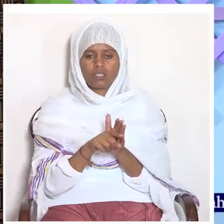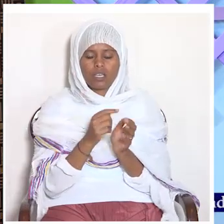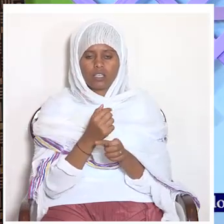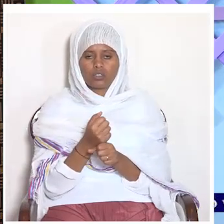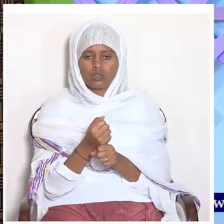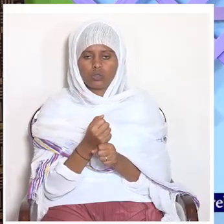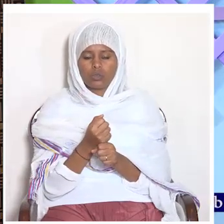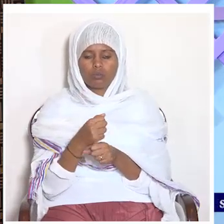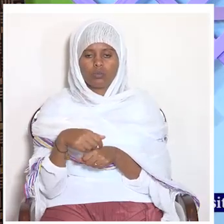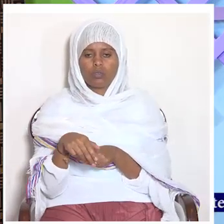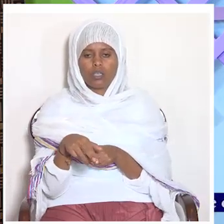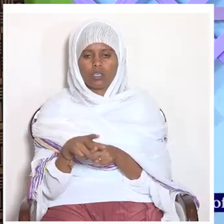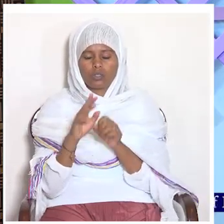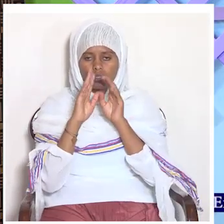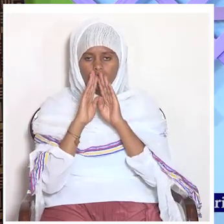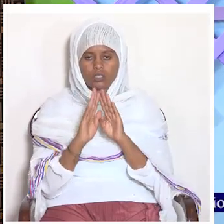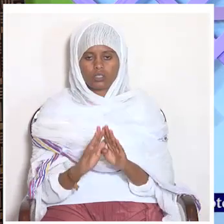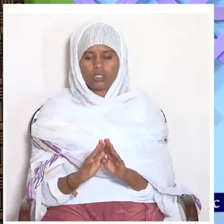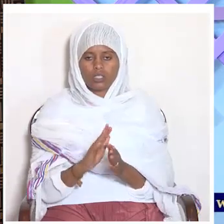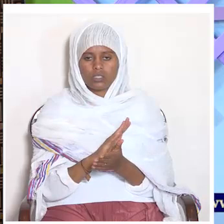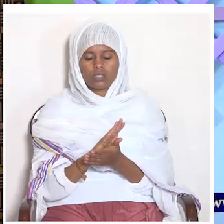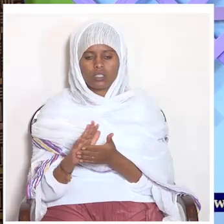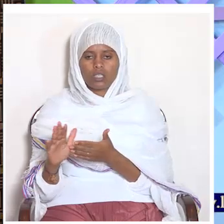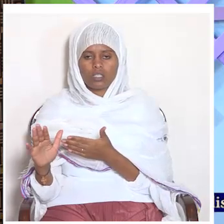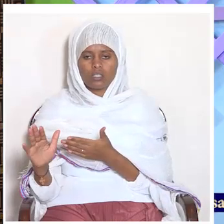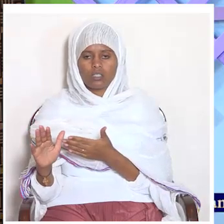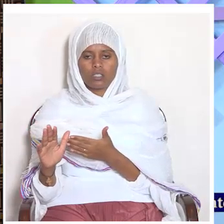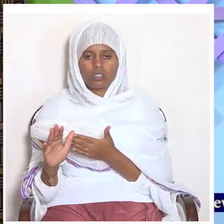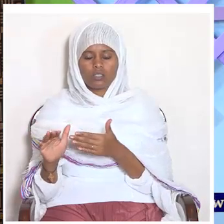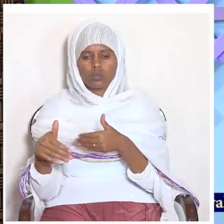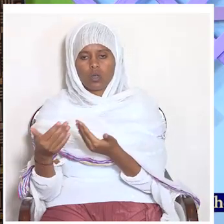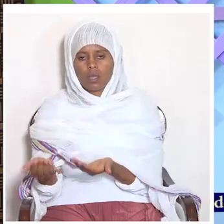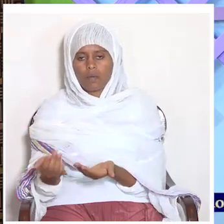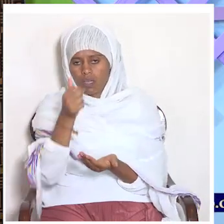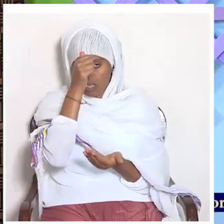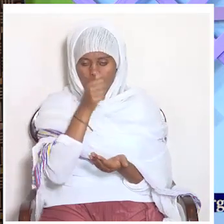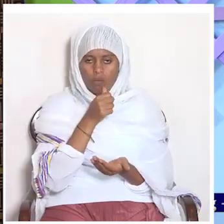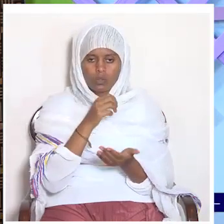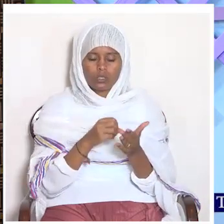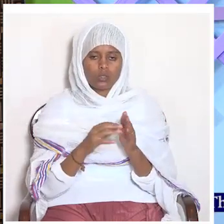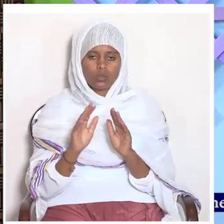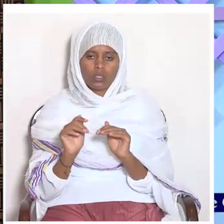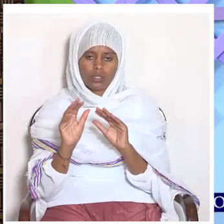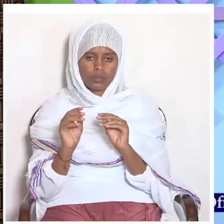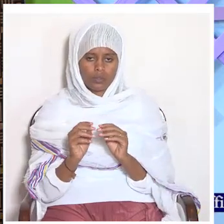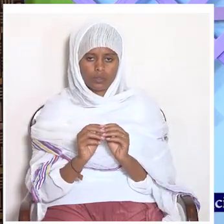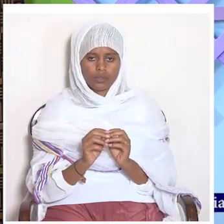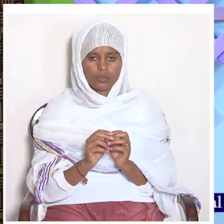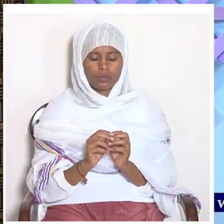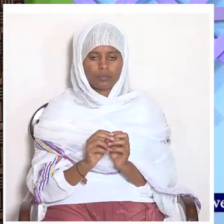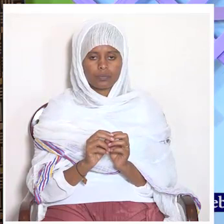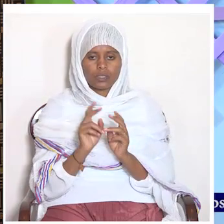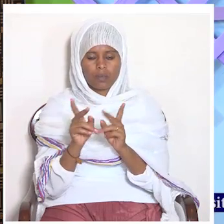እግዚኣብሔር ሕጊ ኣጽኒዑ ብምኻዱ ቅድስናን ንጽህናን ዝተጎናጸፈ ኣቦ ስለ ዝኾነ